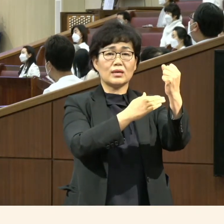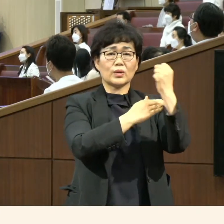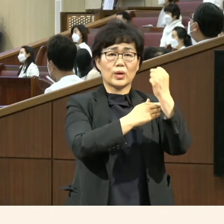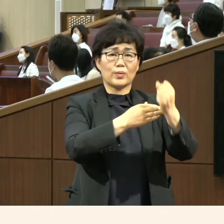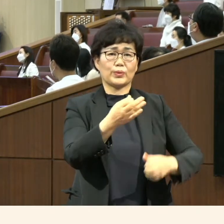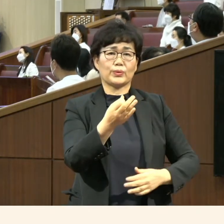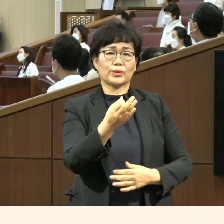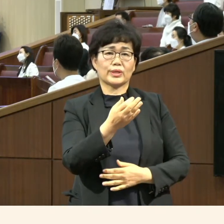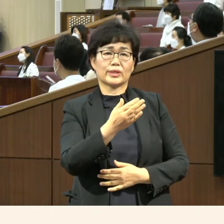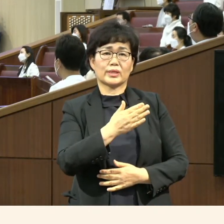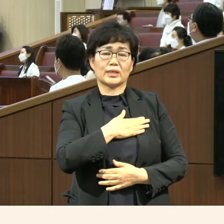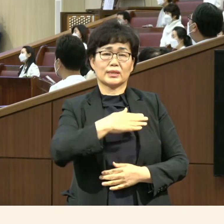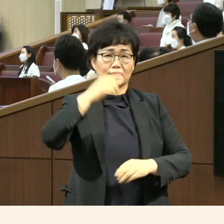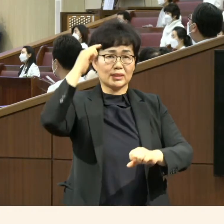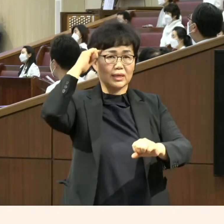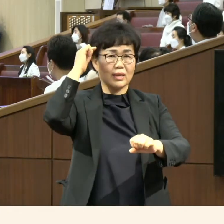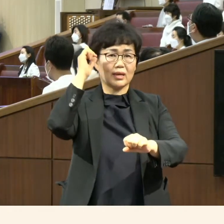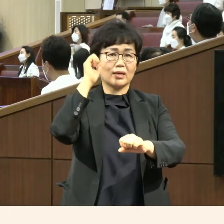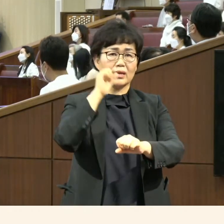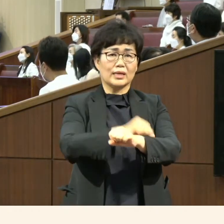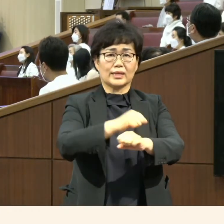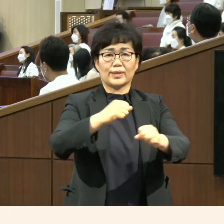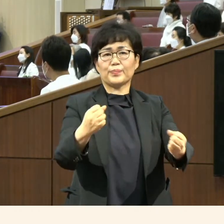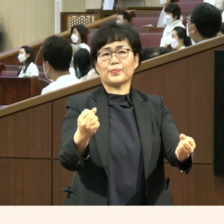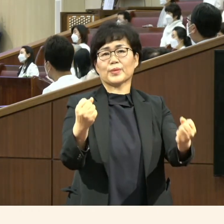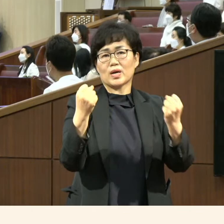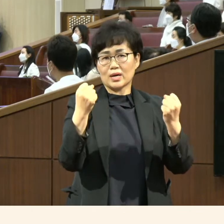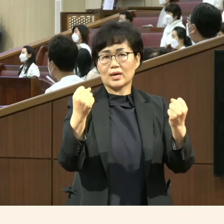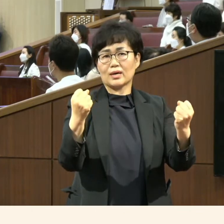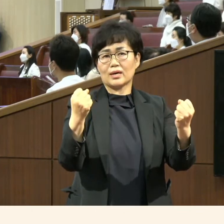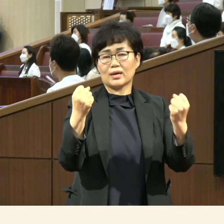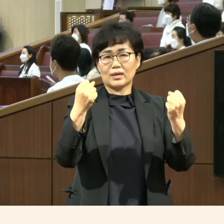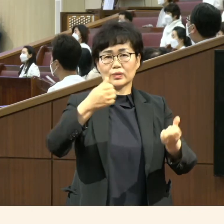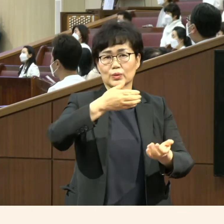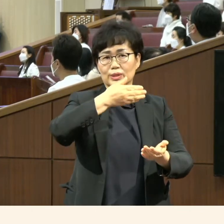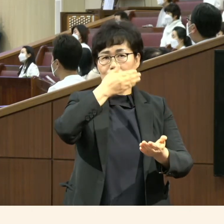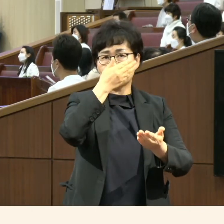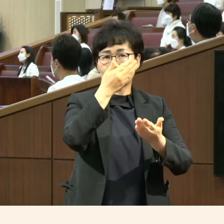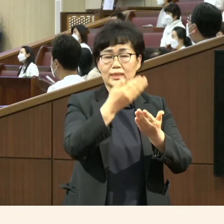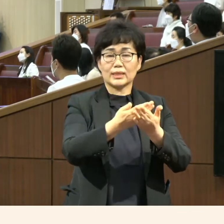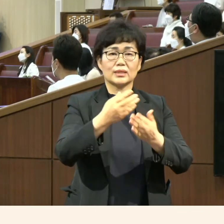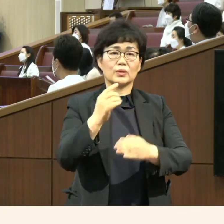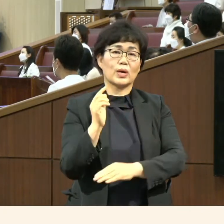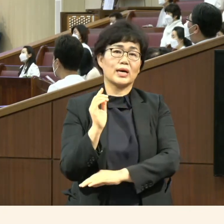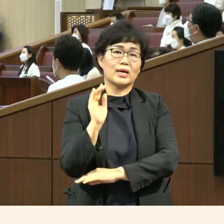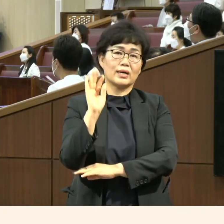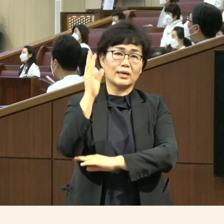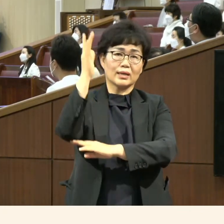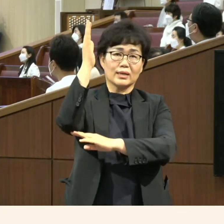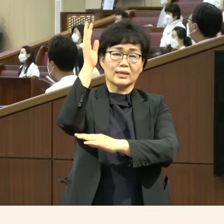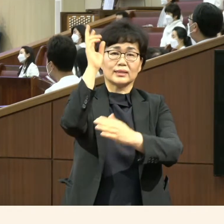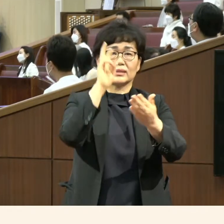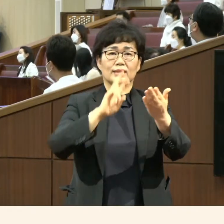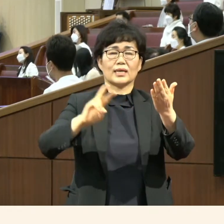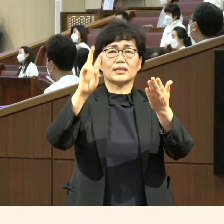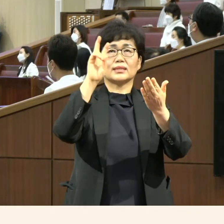능력과 부와 지혜, 힘과 존귀와 영광